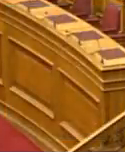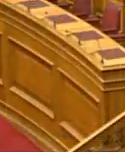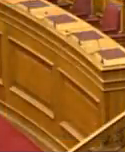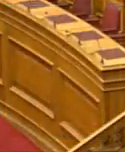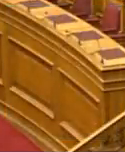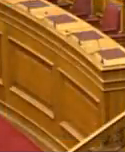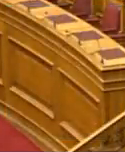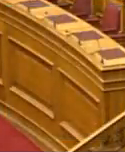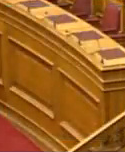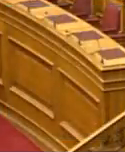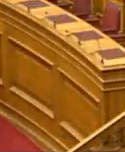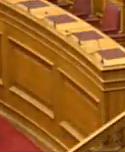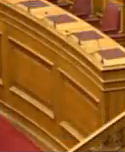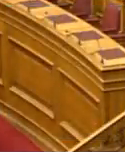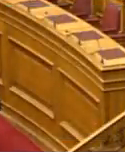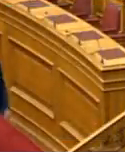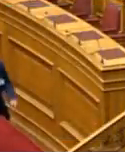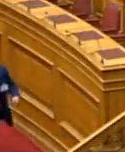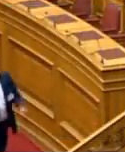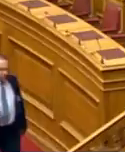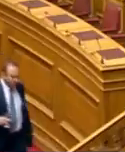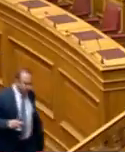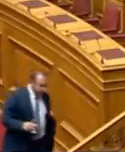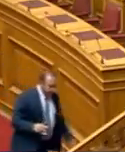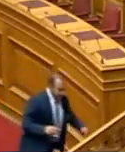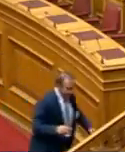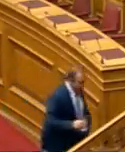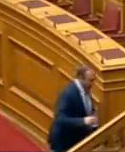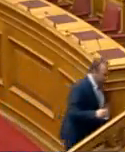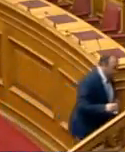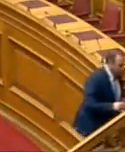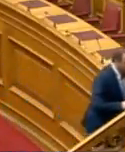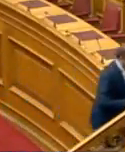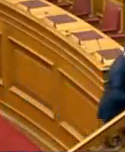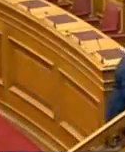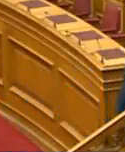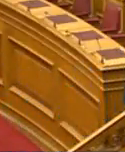επόμενος είναι ο κύριος Δημήτριος Εμμανουηλίδης.